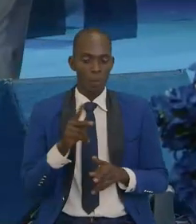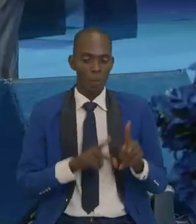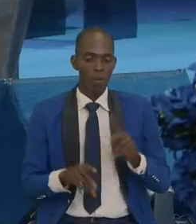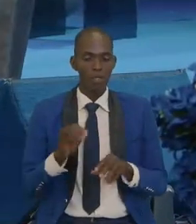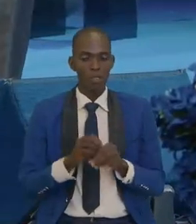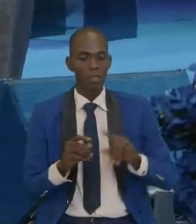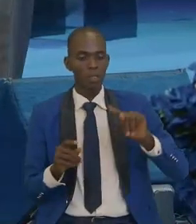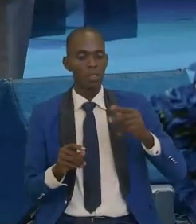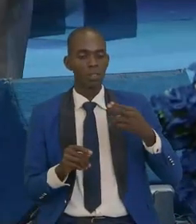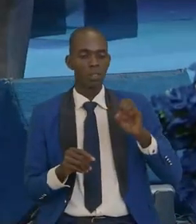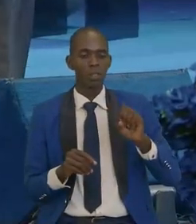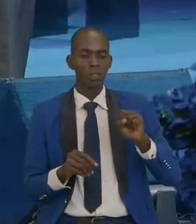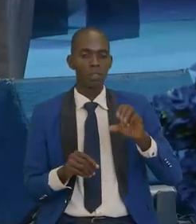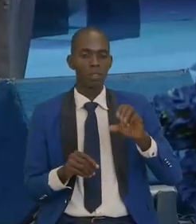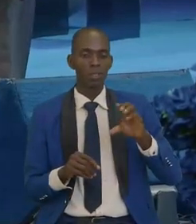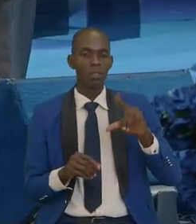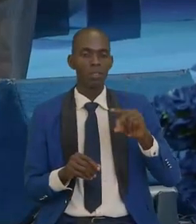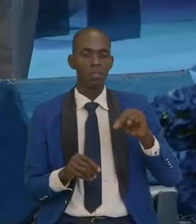Ces gens à Thessalonique,